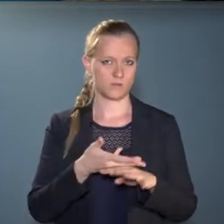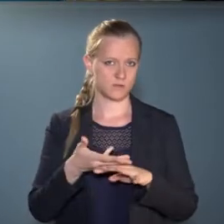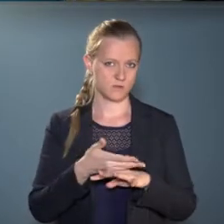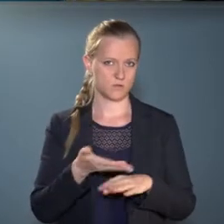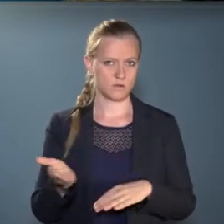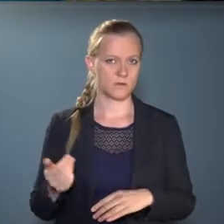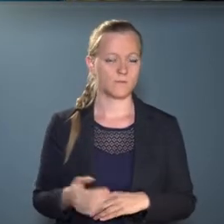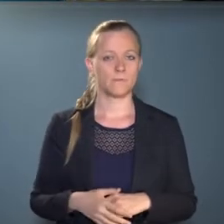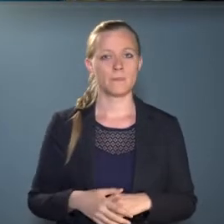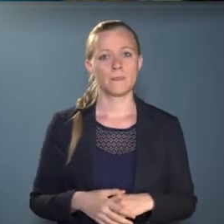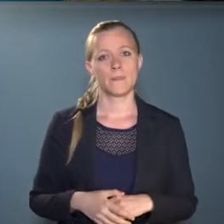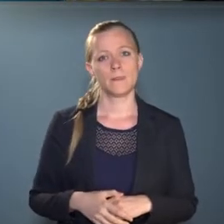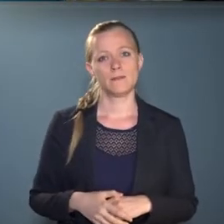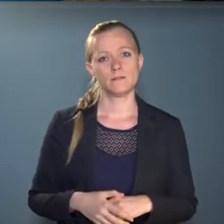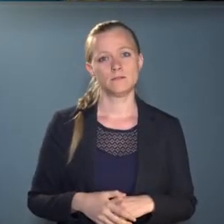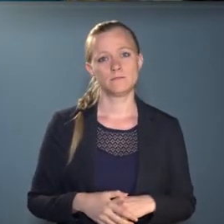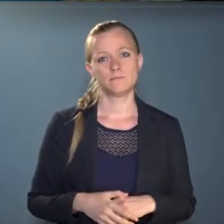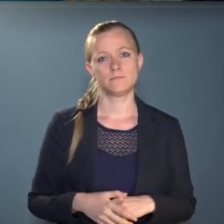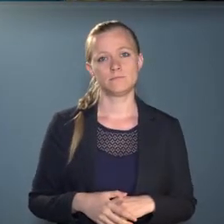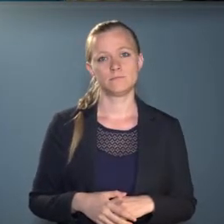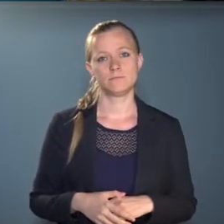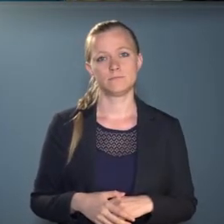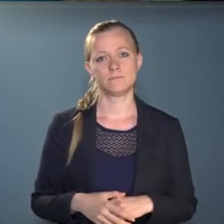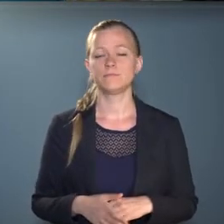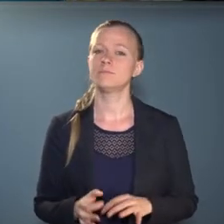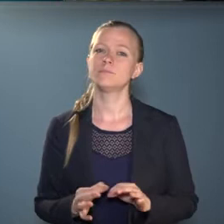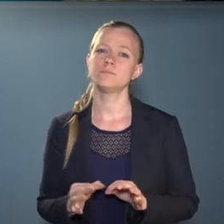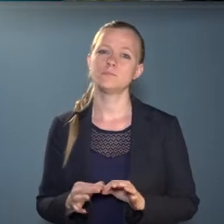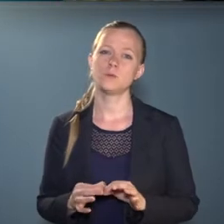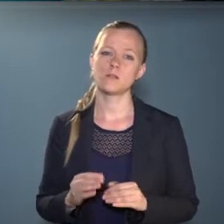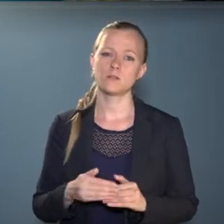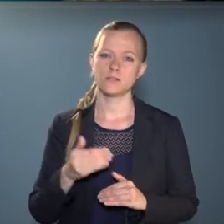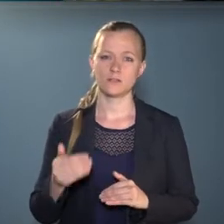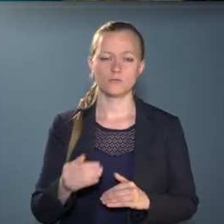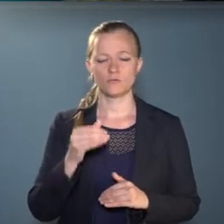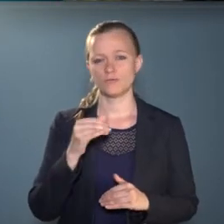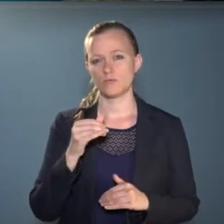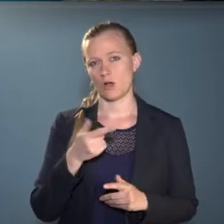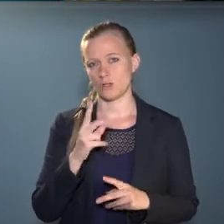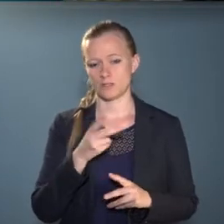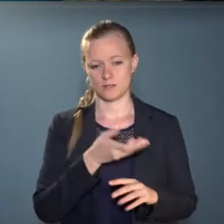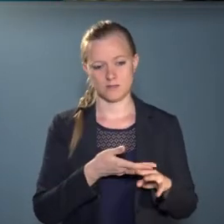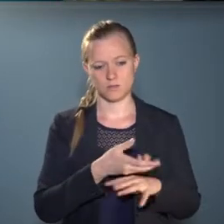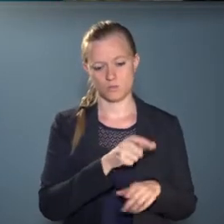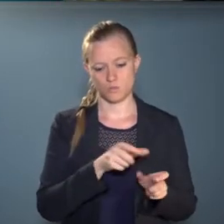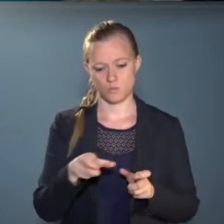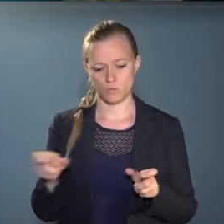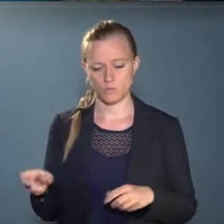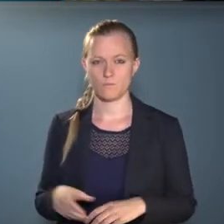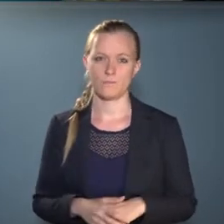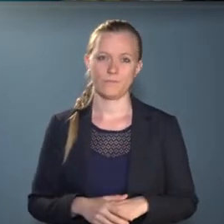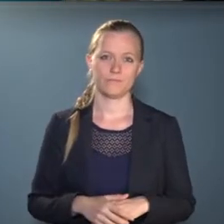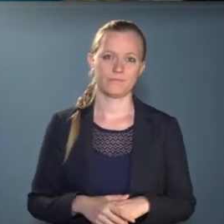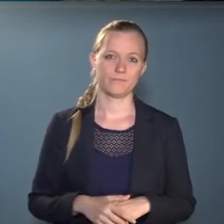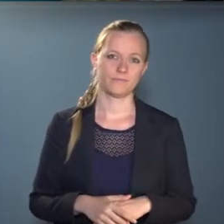szól. Ugye pont azon kívül, hogy nyilván akiket leszűrünk és leszűrtünk, az egy,